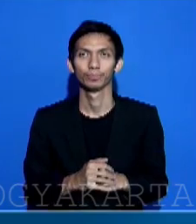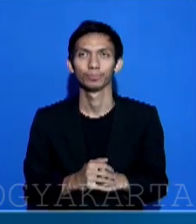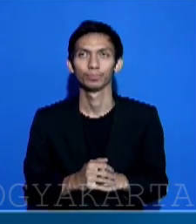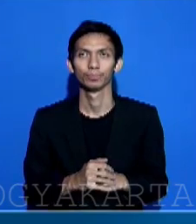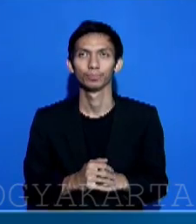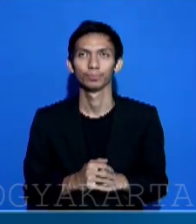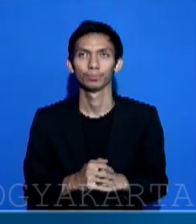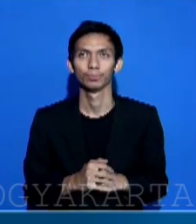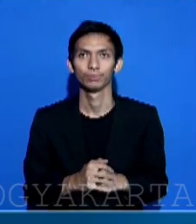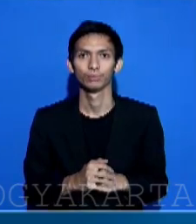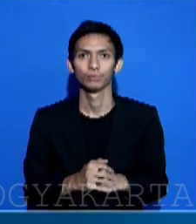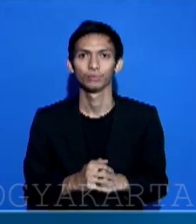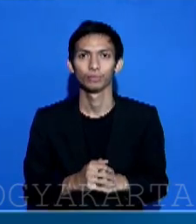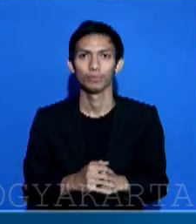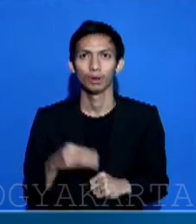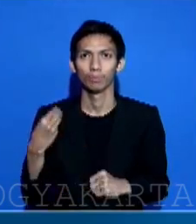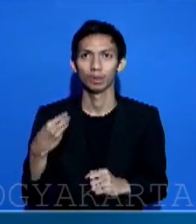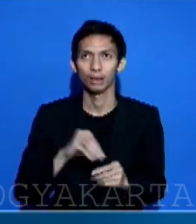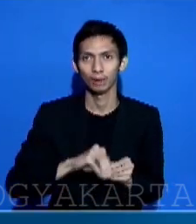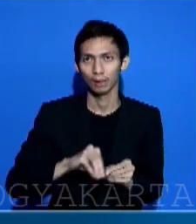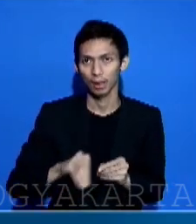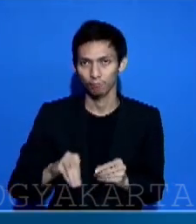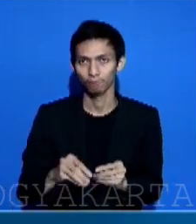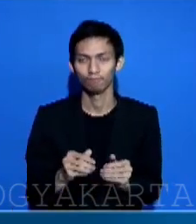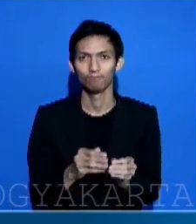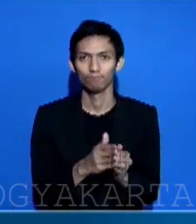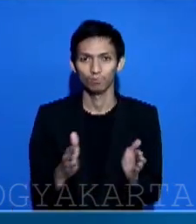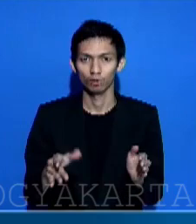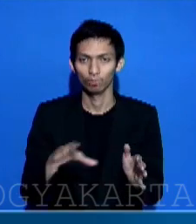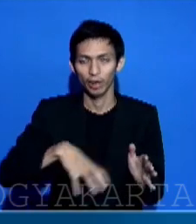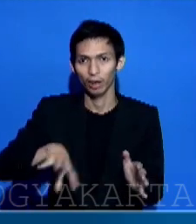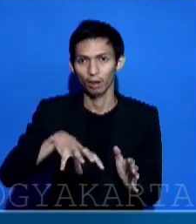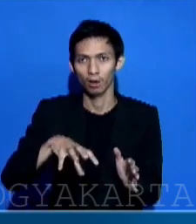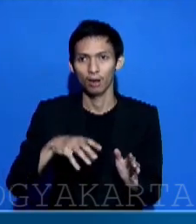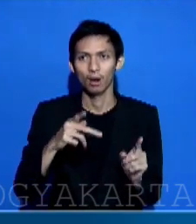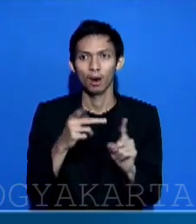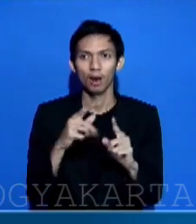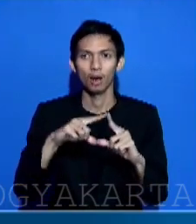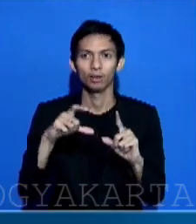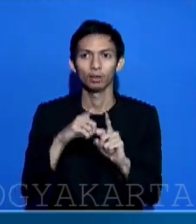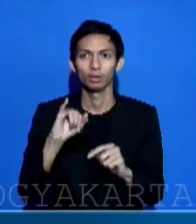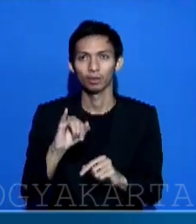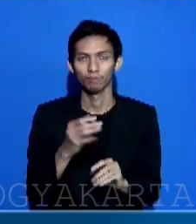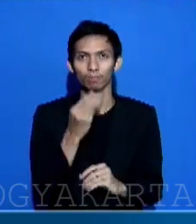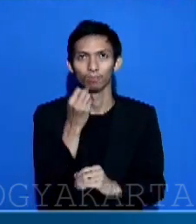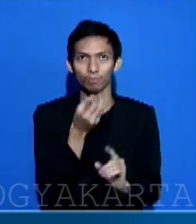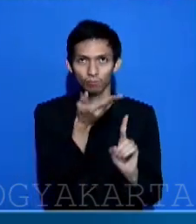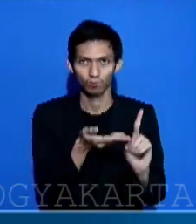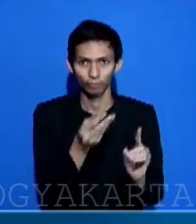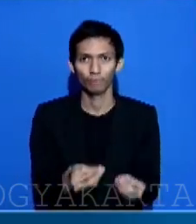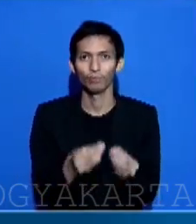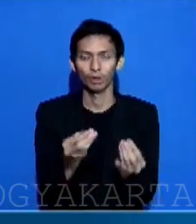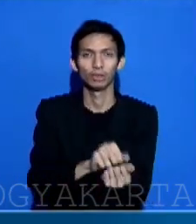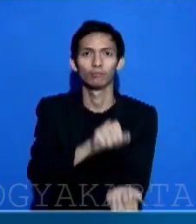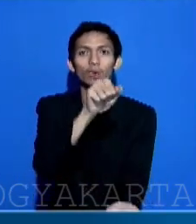tanah Menteri Agraria dan tata ruang Badan Pertanahan Nasional Hadi Cahyanto menyerahkan sertifikat tanah Kesultanan Yogyakarta